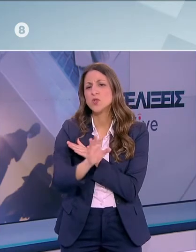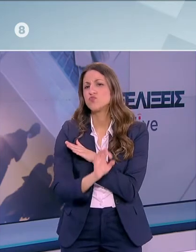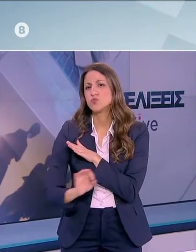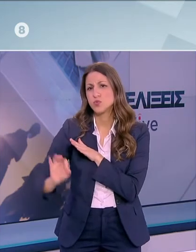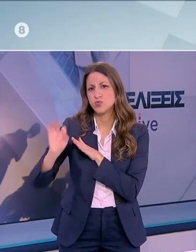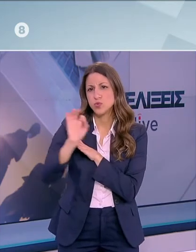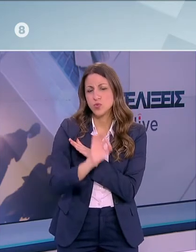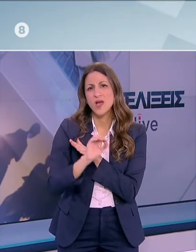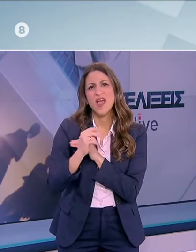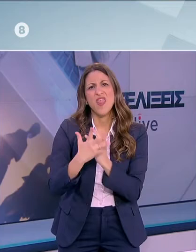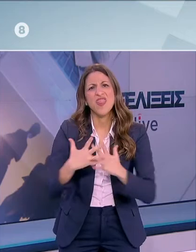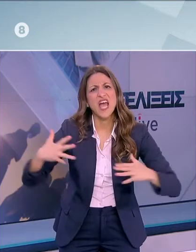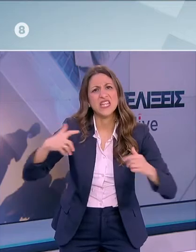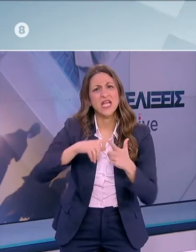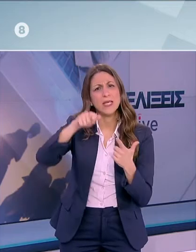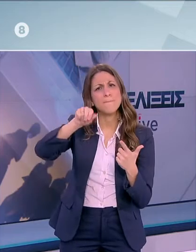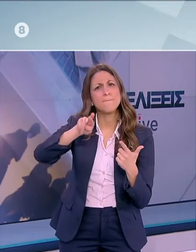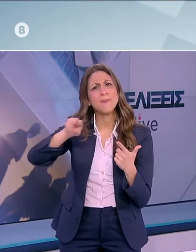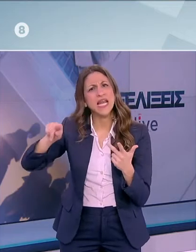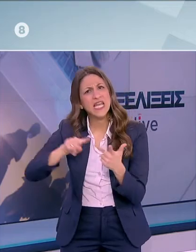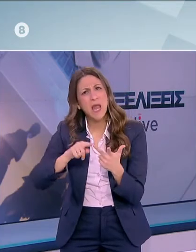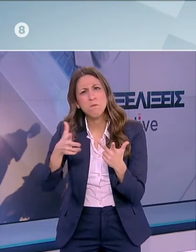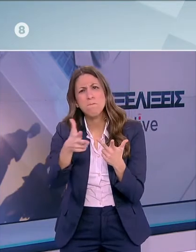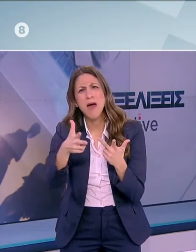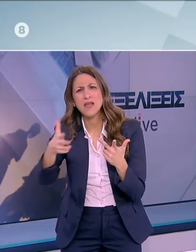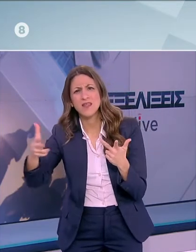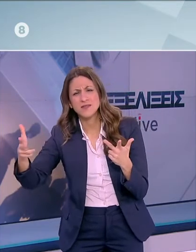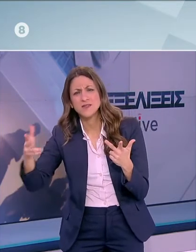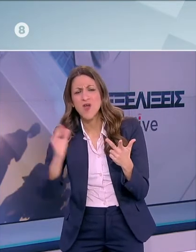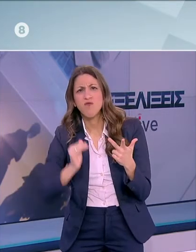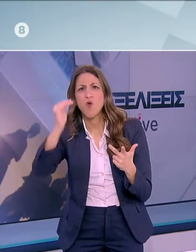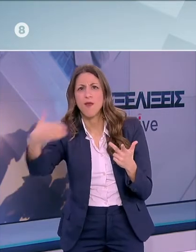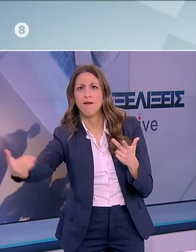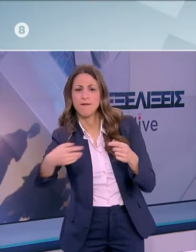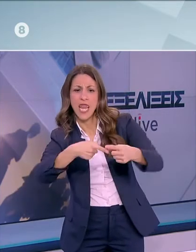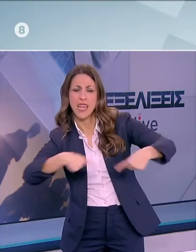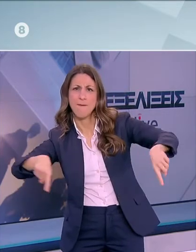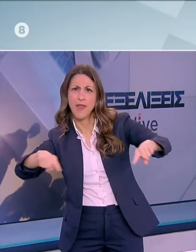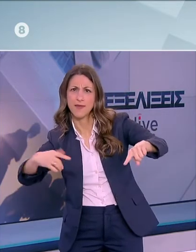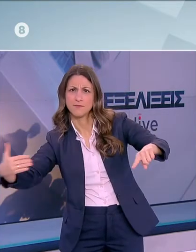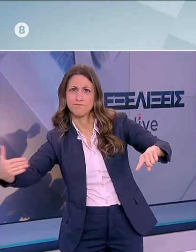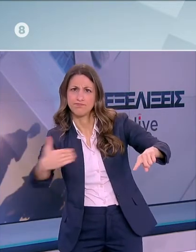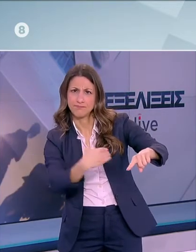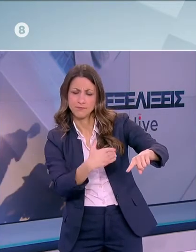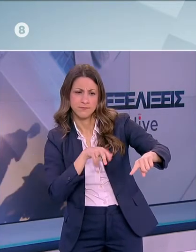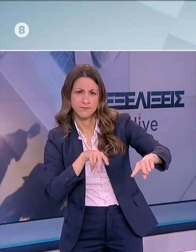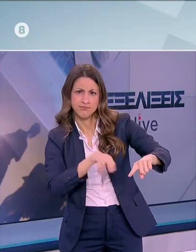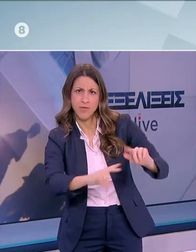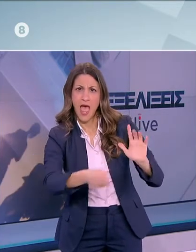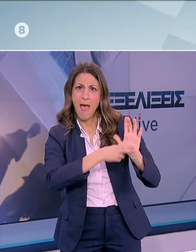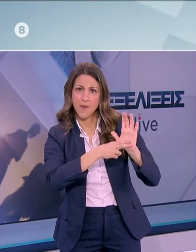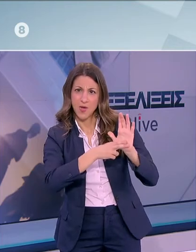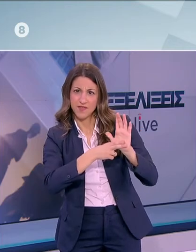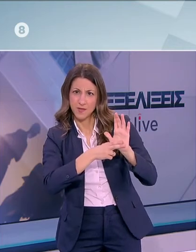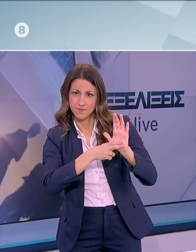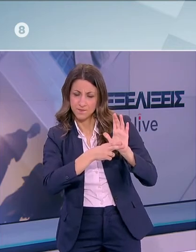εγκαταστάσεων, θεατράκι, μαρίνα και πάρκινγκ και συγκεκριμένα από τη βόρεια πύλη του λιμανιού, από το θεατράκι δηλαδή, ως την περιοχή Πλάζ